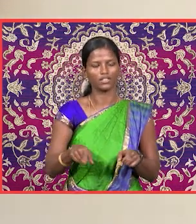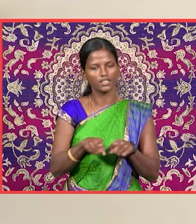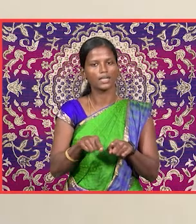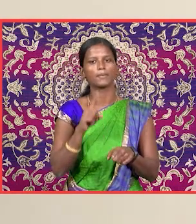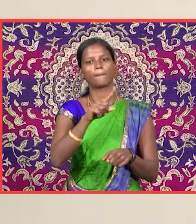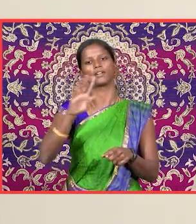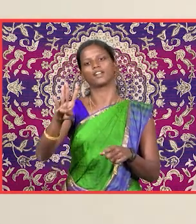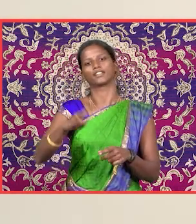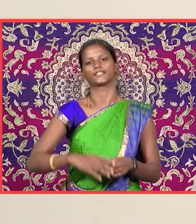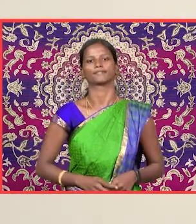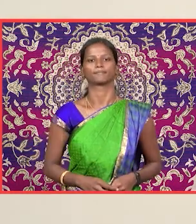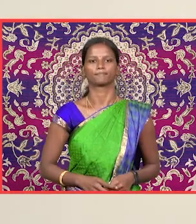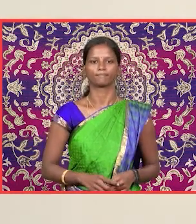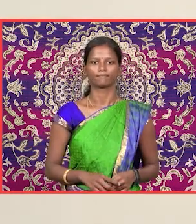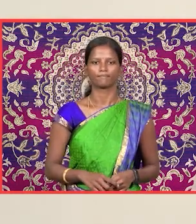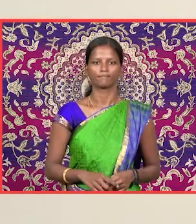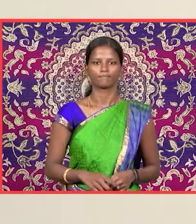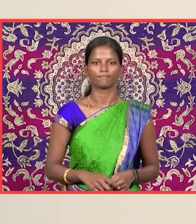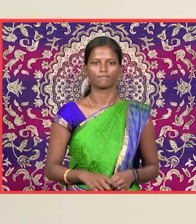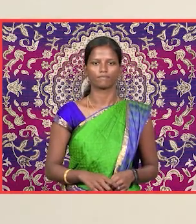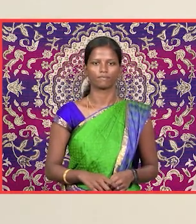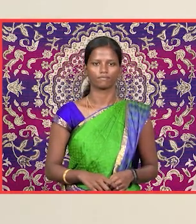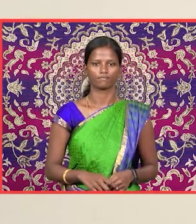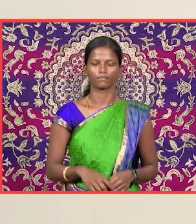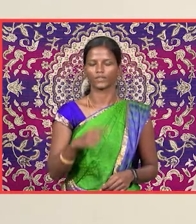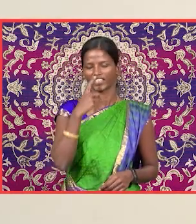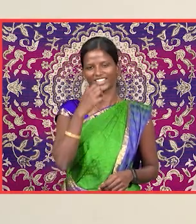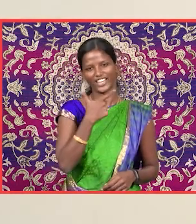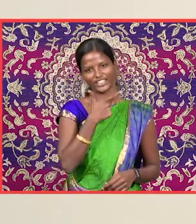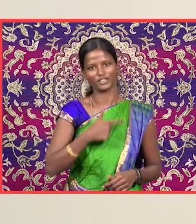14. Therefore, நகைச்சுவை